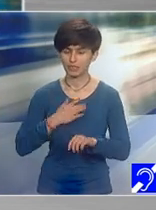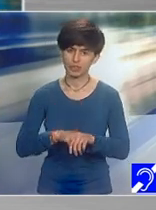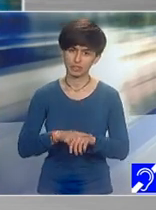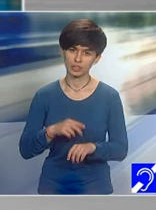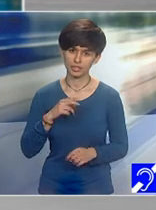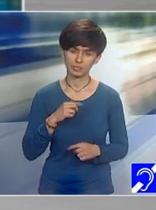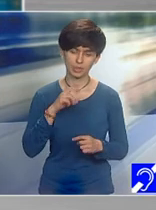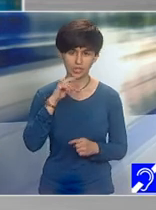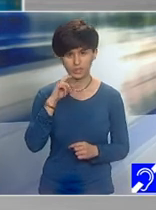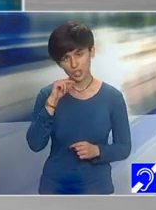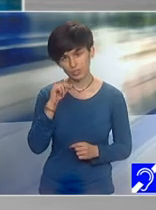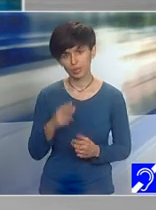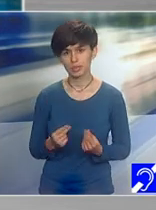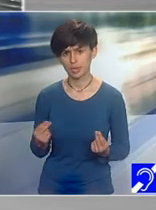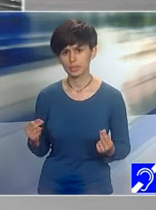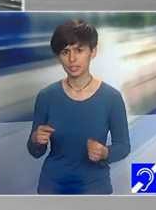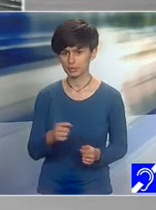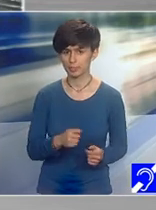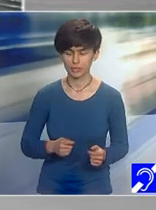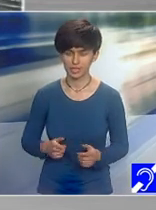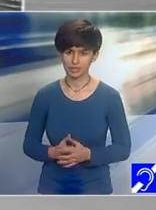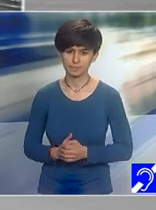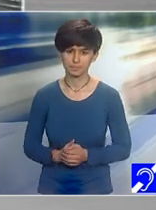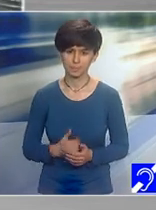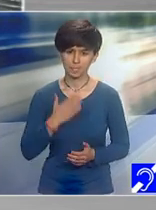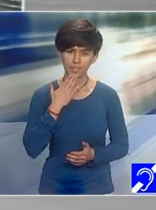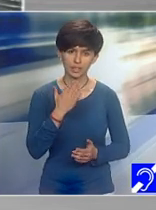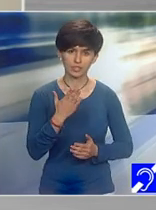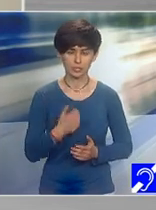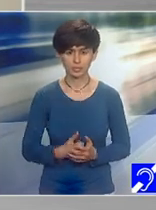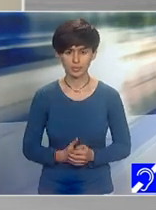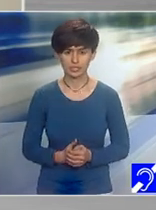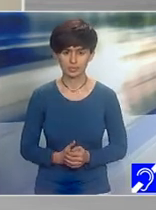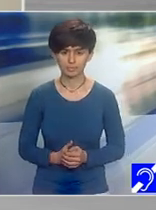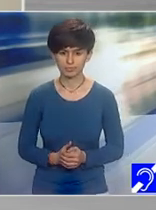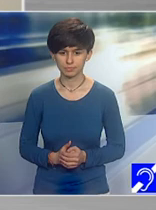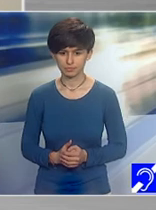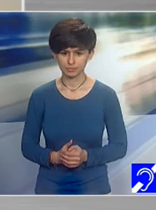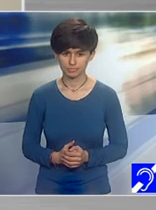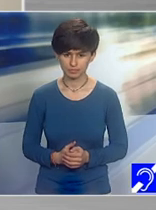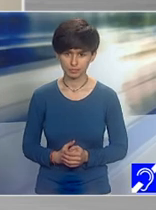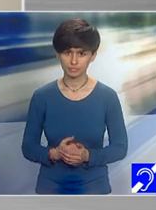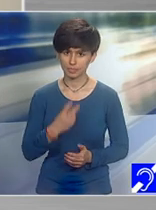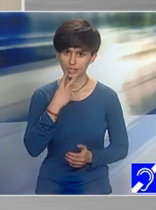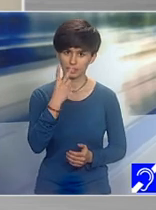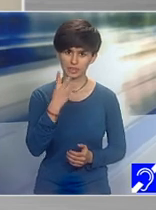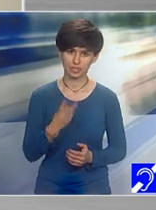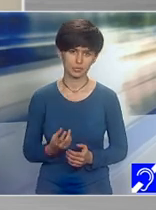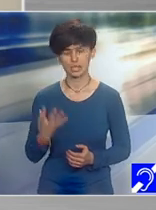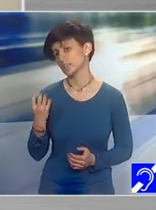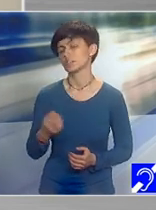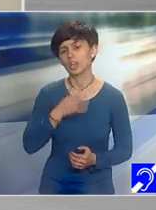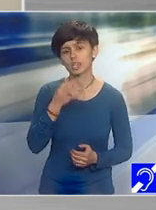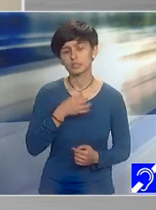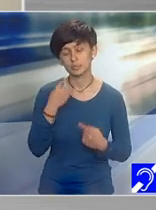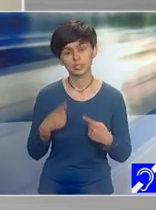amplu despre toate aceste proiecte. Mulțumesc și dumneavoastră. Păi, din câte vedem, din ce ați spus fiecare dintre